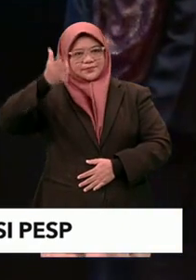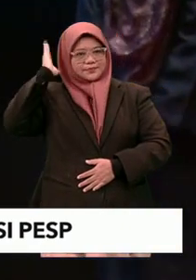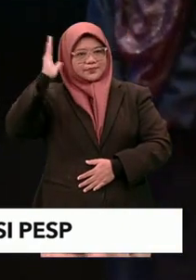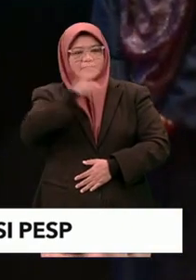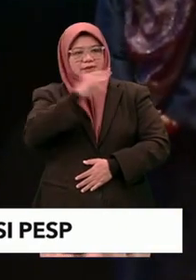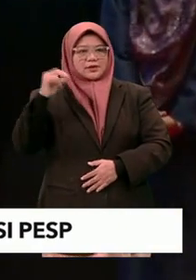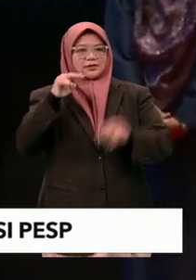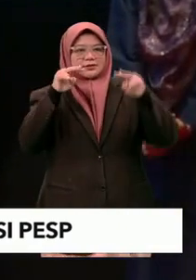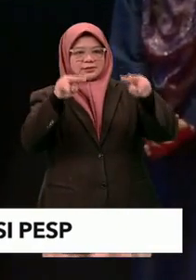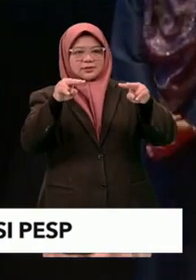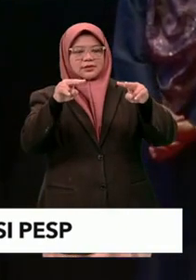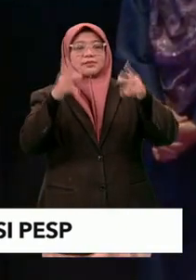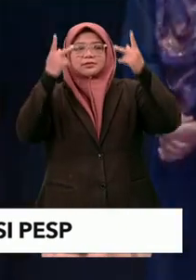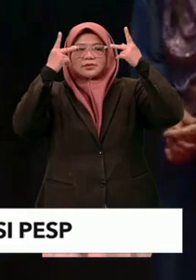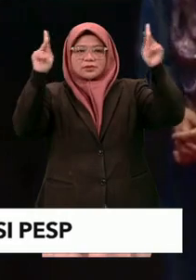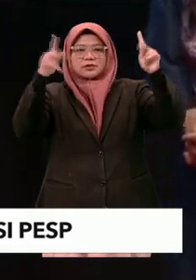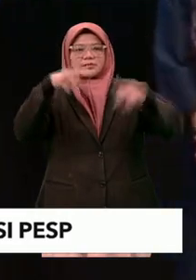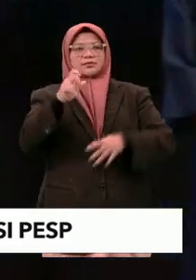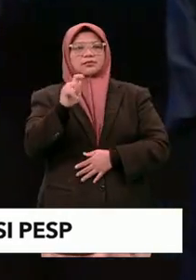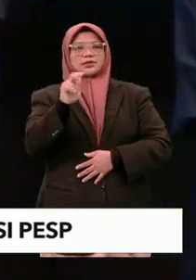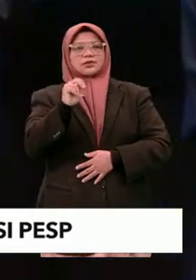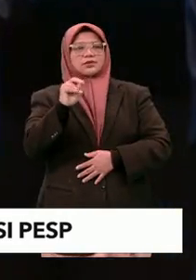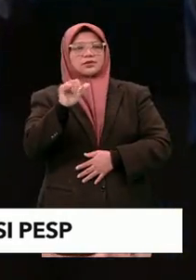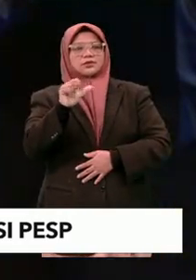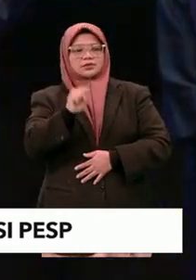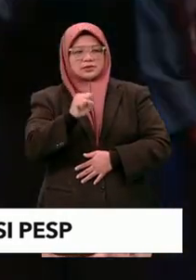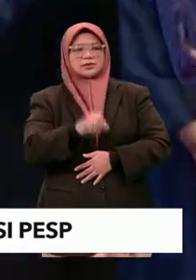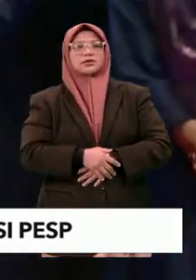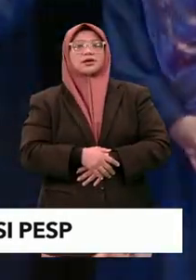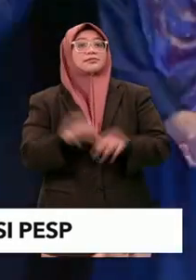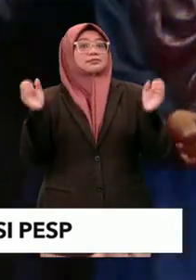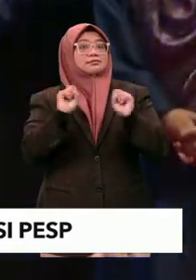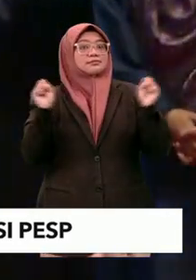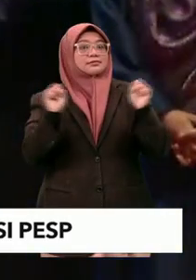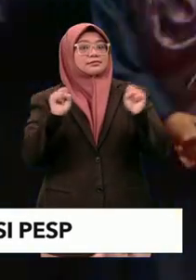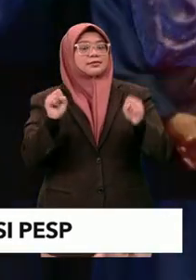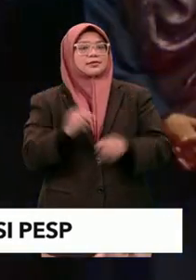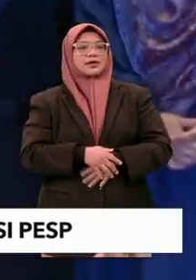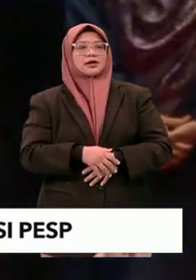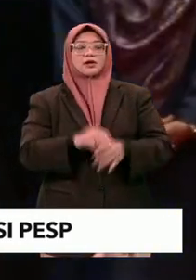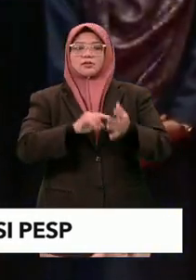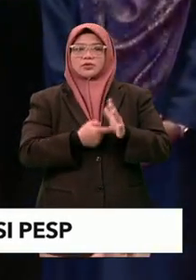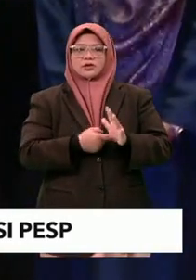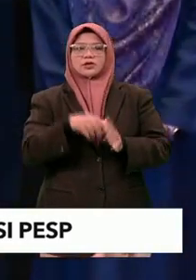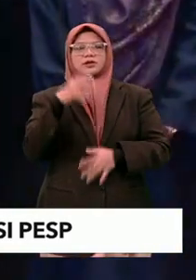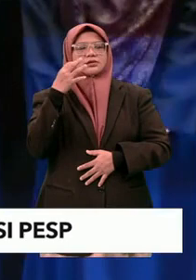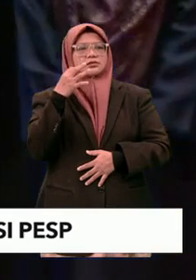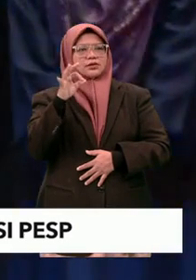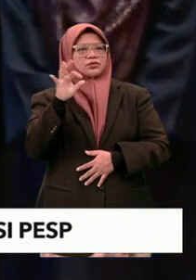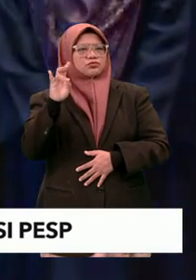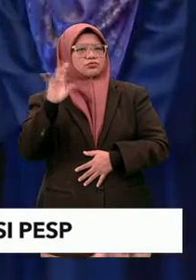dan disaksikan Pengerusi Petronas Tan Sri Mohd Baki Saleh pada Selasa. Sejak 1975,